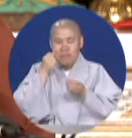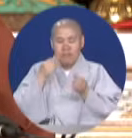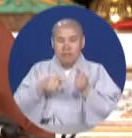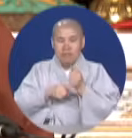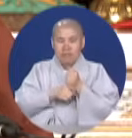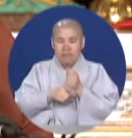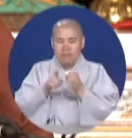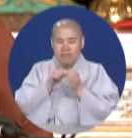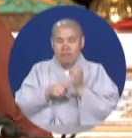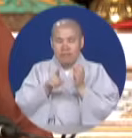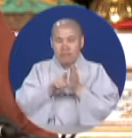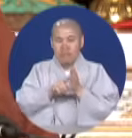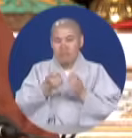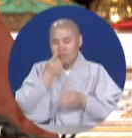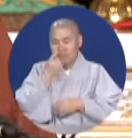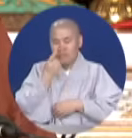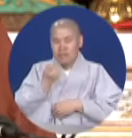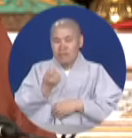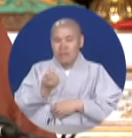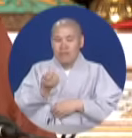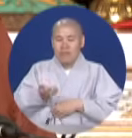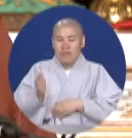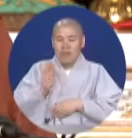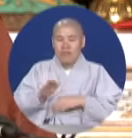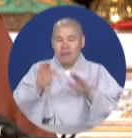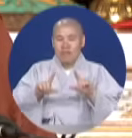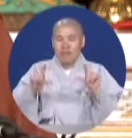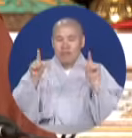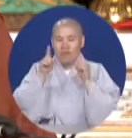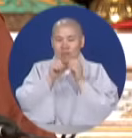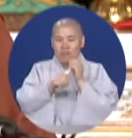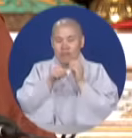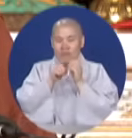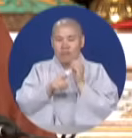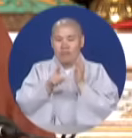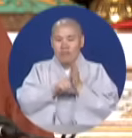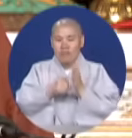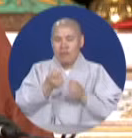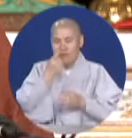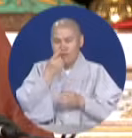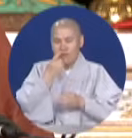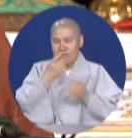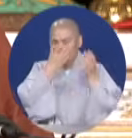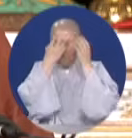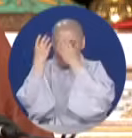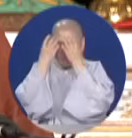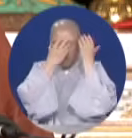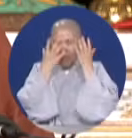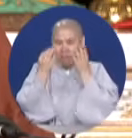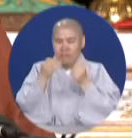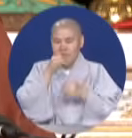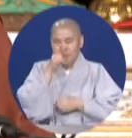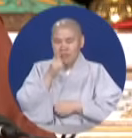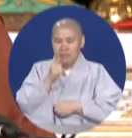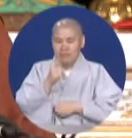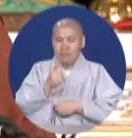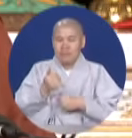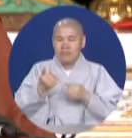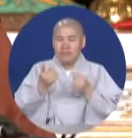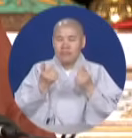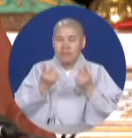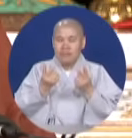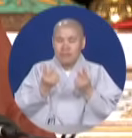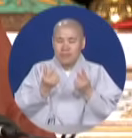그래서 이제 오늘날 이 불교학이 아주 이게 혼란스러워요. 그래서 그런